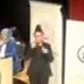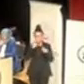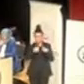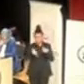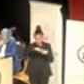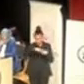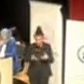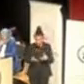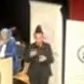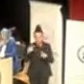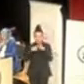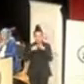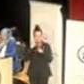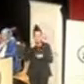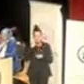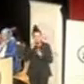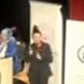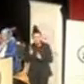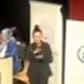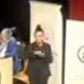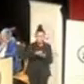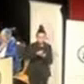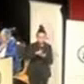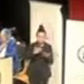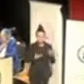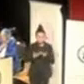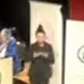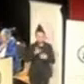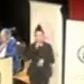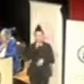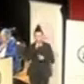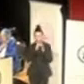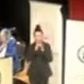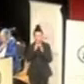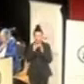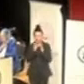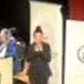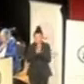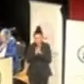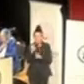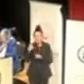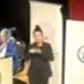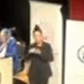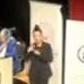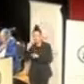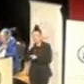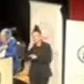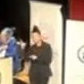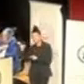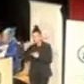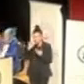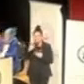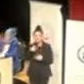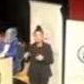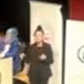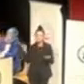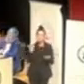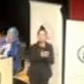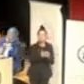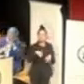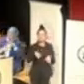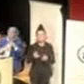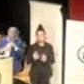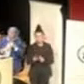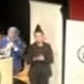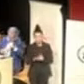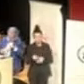entegrasyonu, kitap öğretmen fotokopi hizmetidir. Konuşan kitapların ticaretlerden hanımefendi aktardığı için buradan gelmedim.